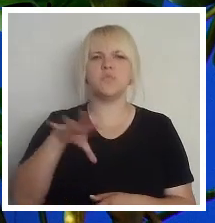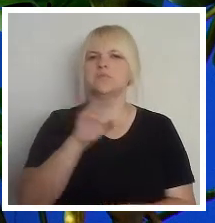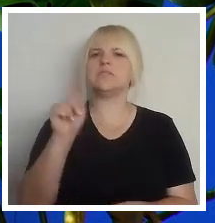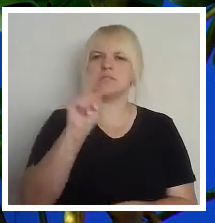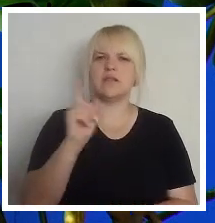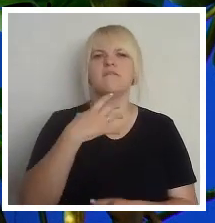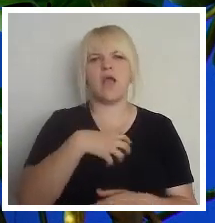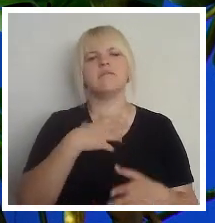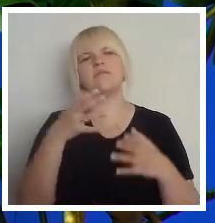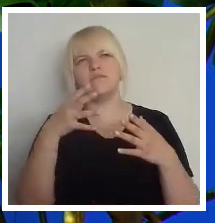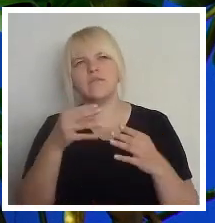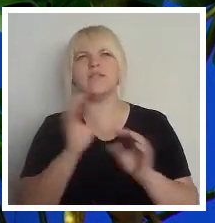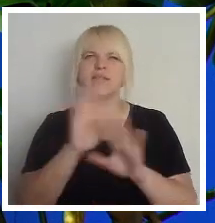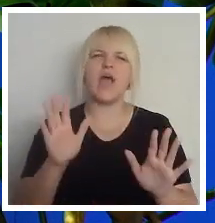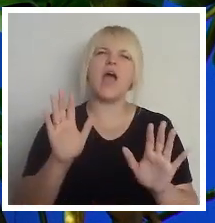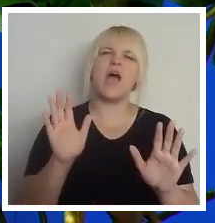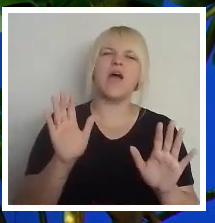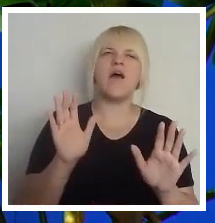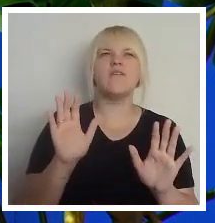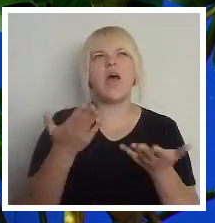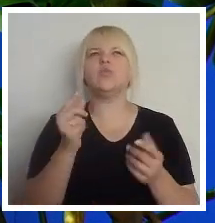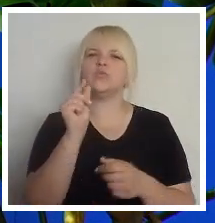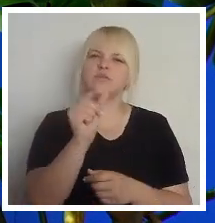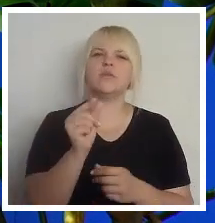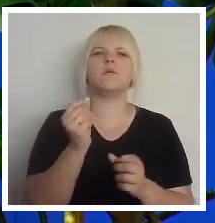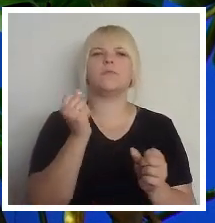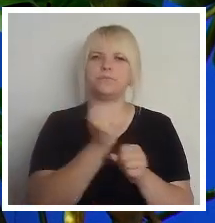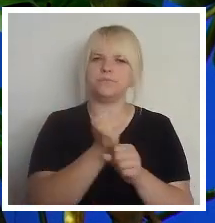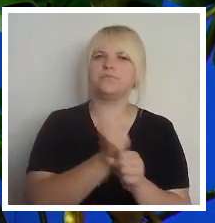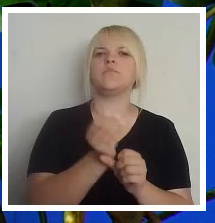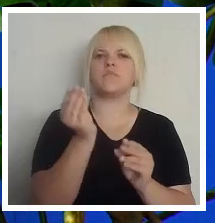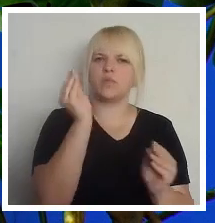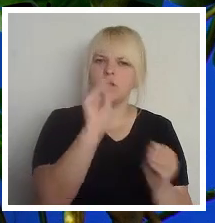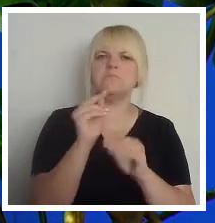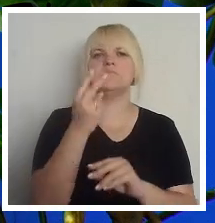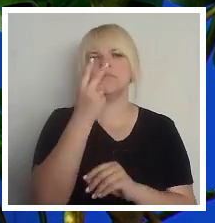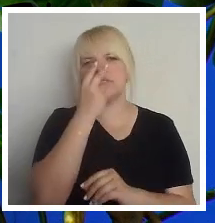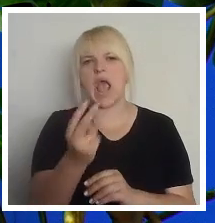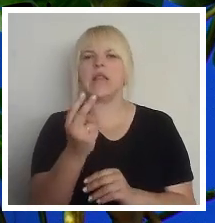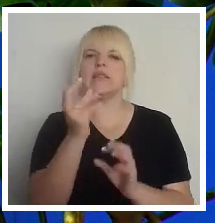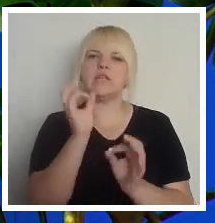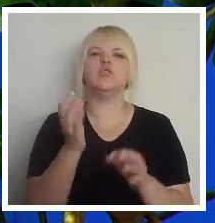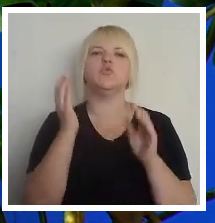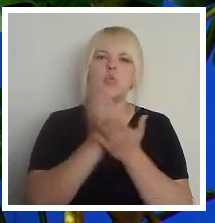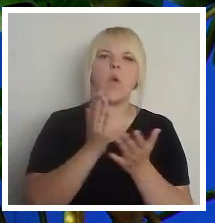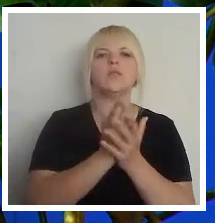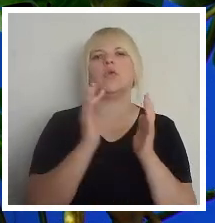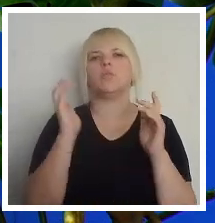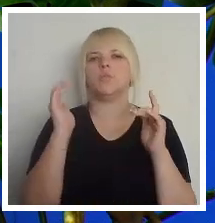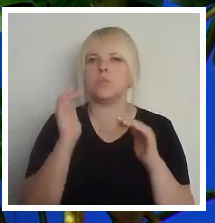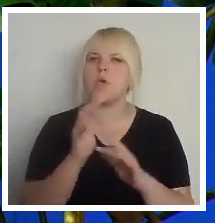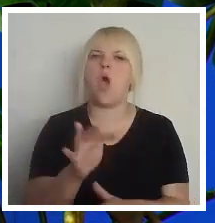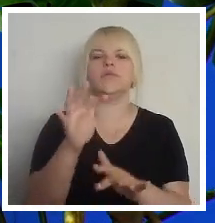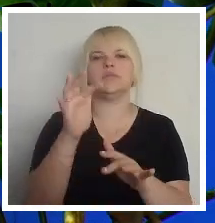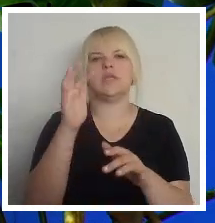jāveic vai drīzāk jāstrādā un jāskatās uz notikumiem un procesiem ar